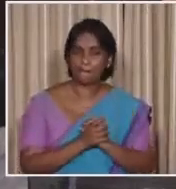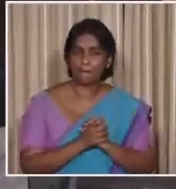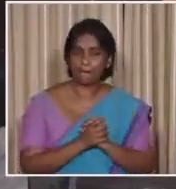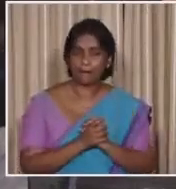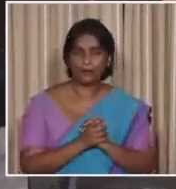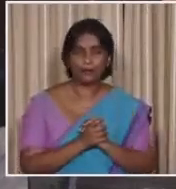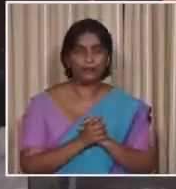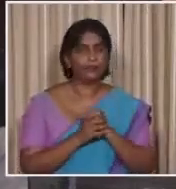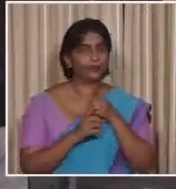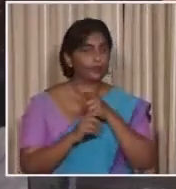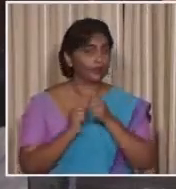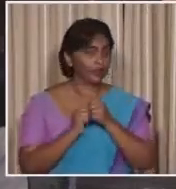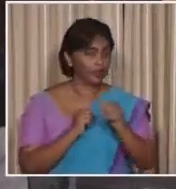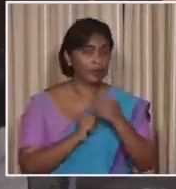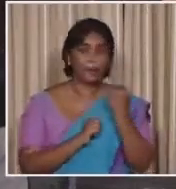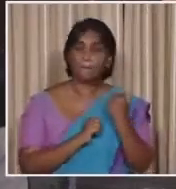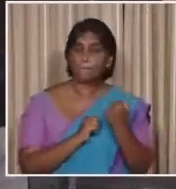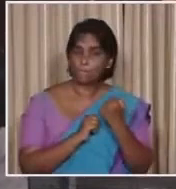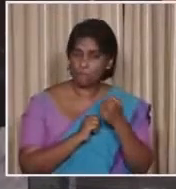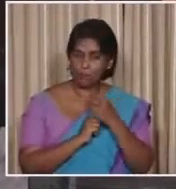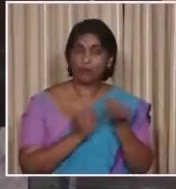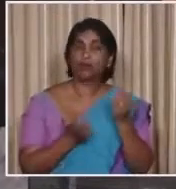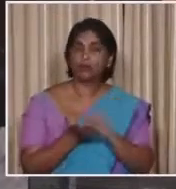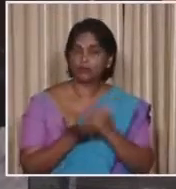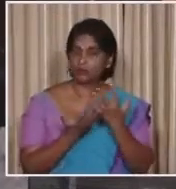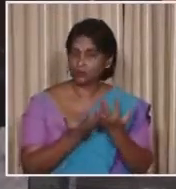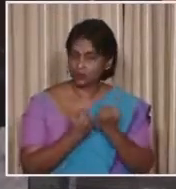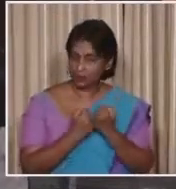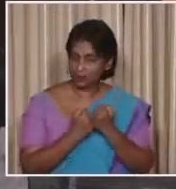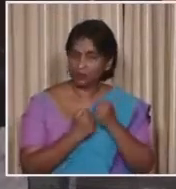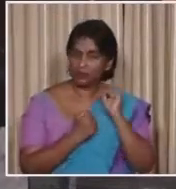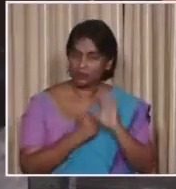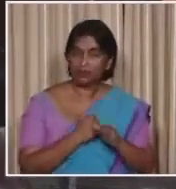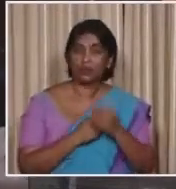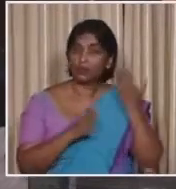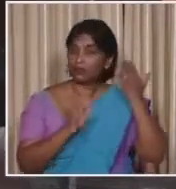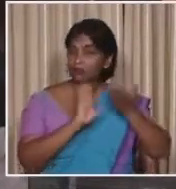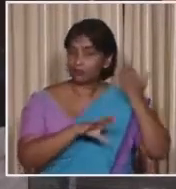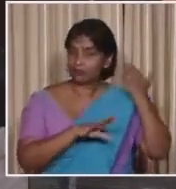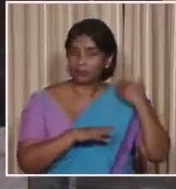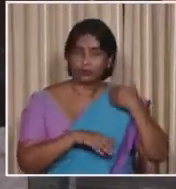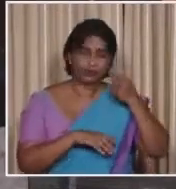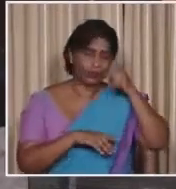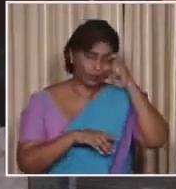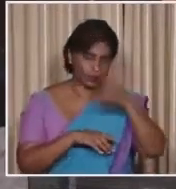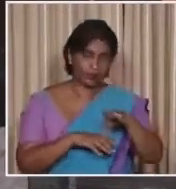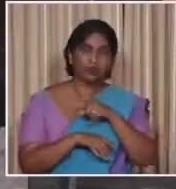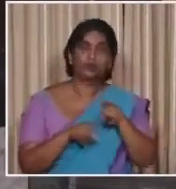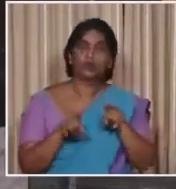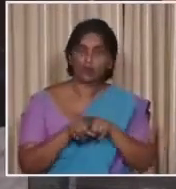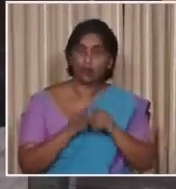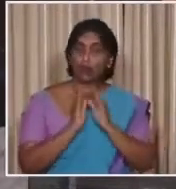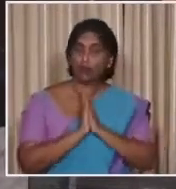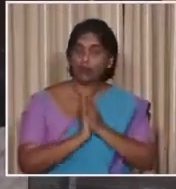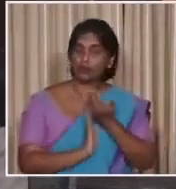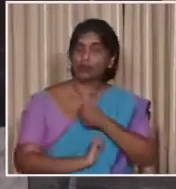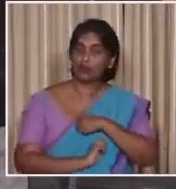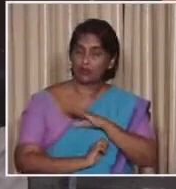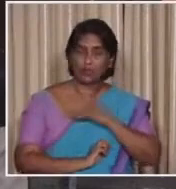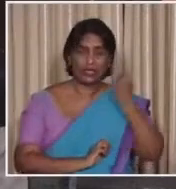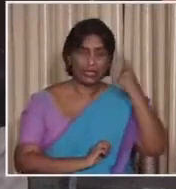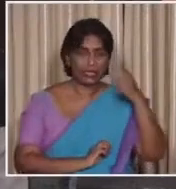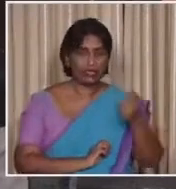பரவலாக்கப்பட்ட அதிகாரங்களை கூட மீள பெற்று கொண்ட வரலாறுகள் எங்களிடம் இருக்கின்றது. பௌத்த பிக்குகள் நேற்று 13வது